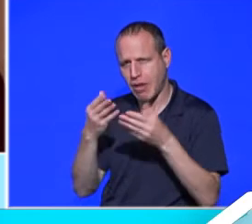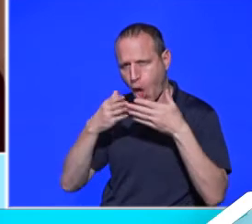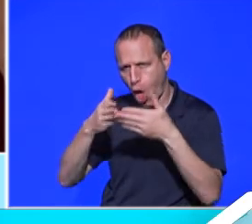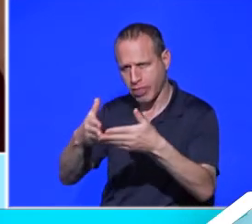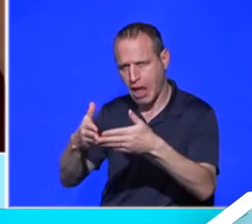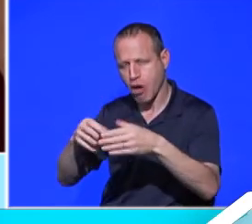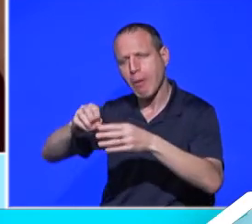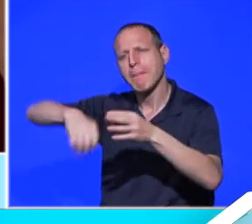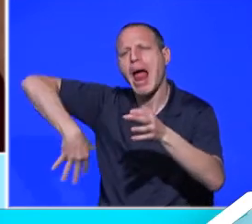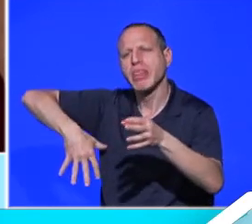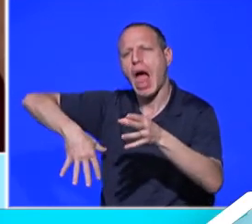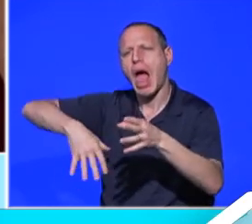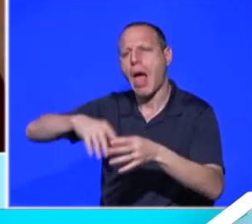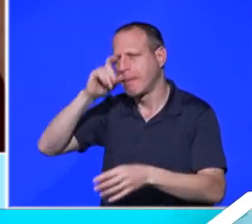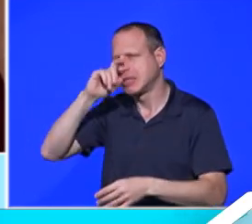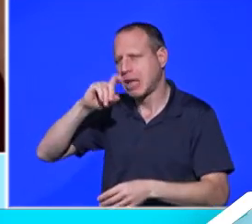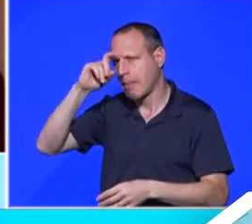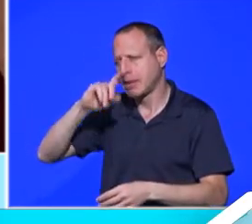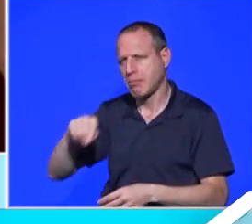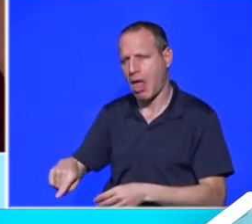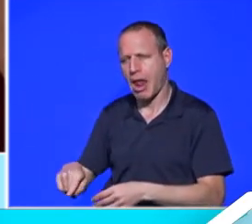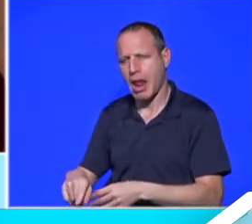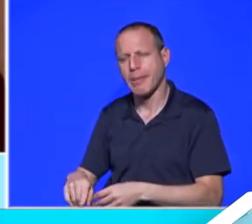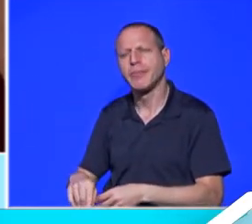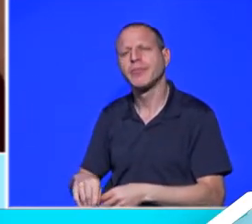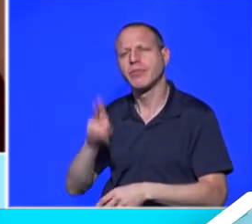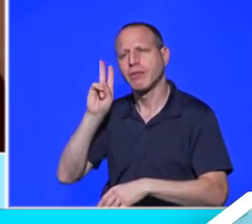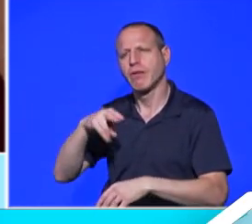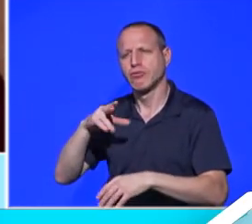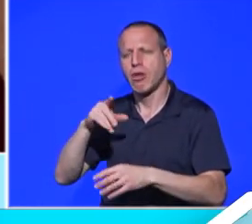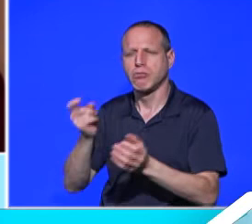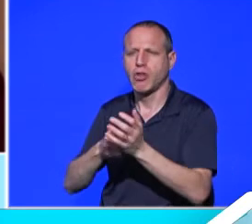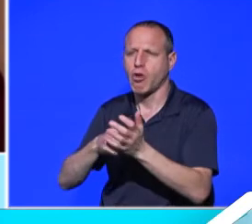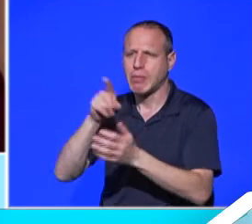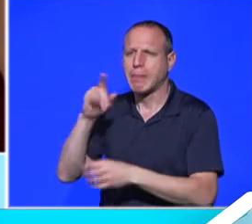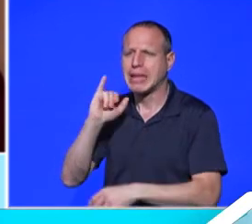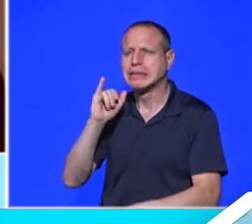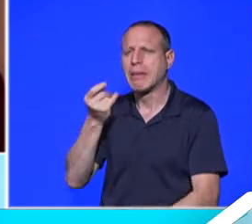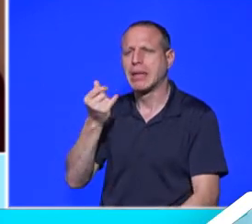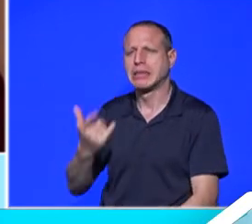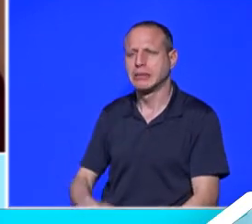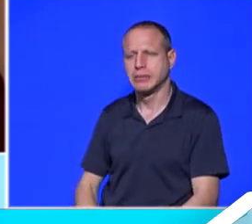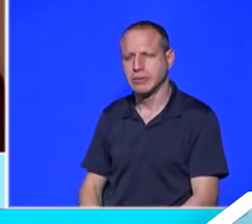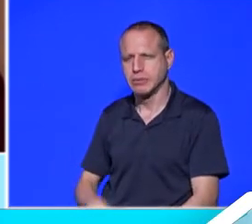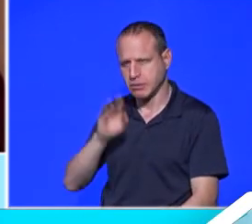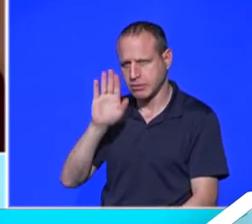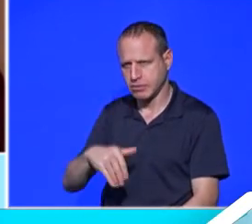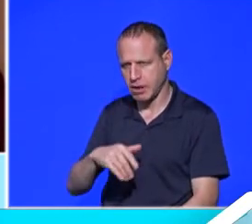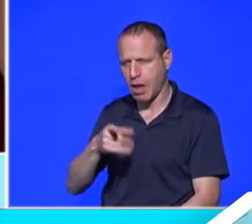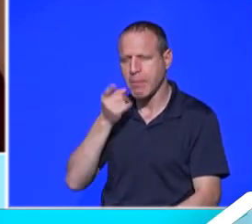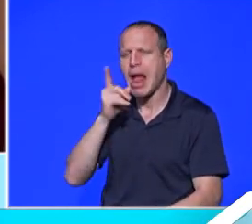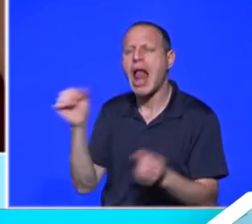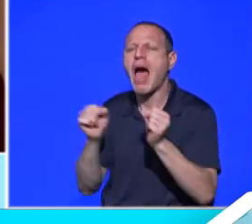הזאת, שפלטה את המזהמים האלה, ונוכל לגבות מהם איזשהו מחיר? וגם להרתיע